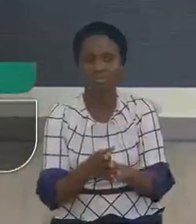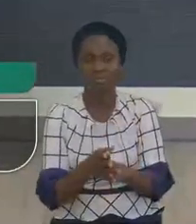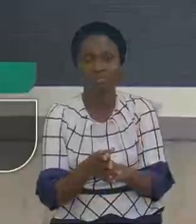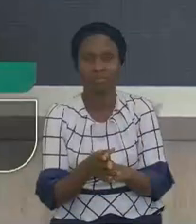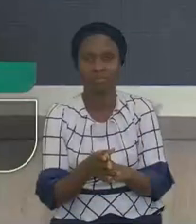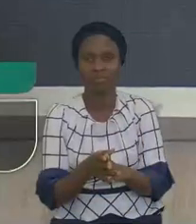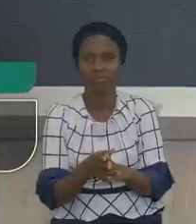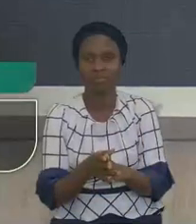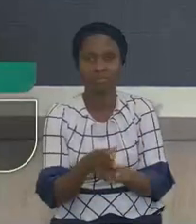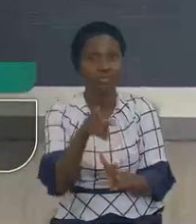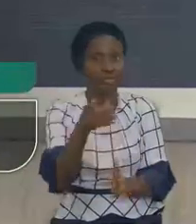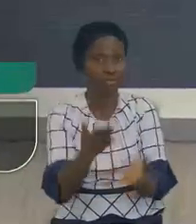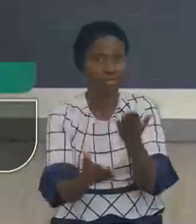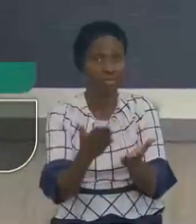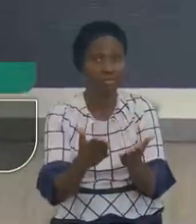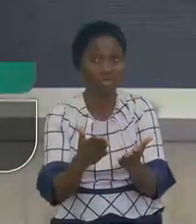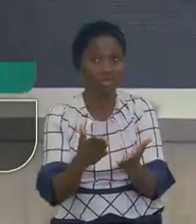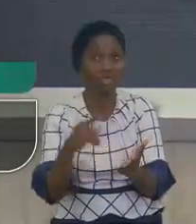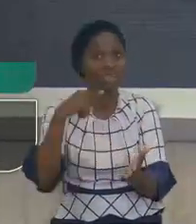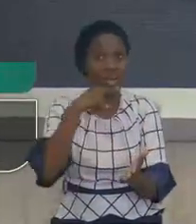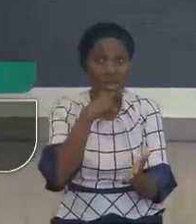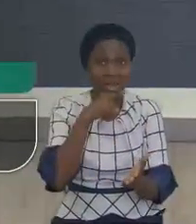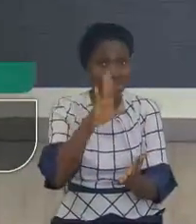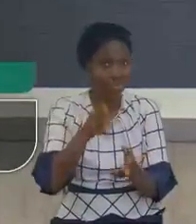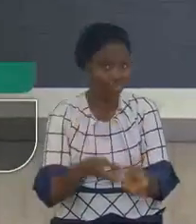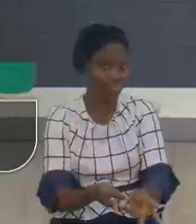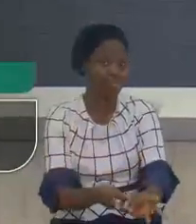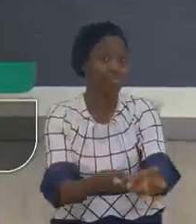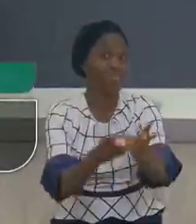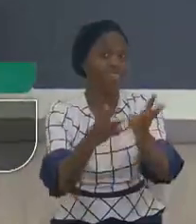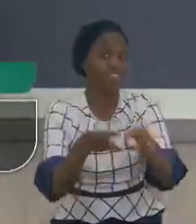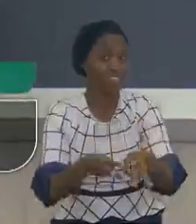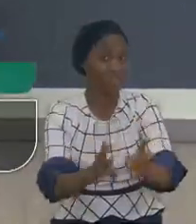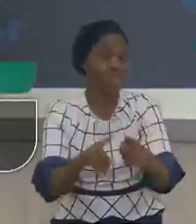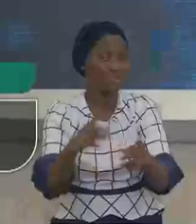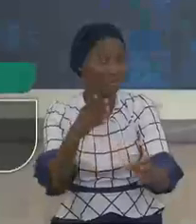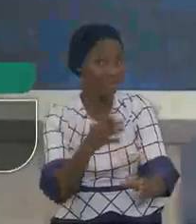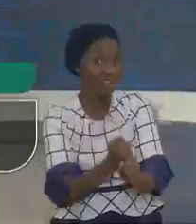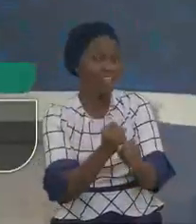Tu peux mentir pour avoir les choses dans ce monde.